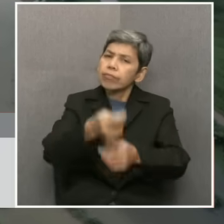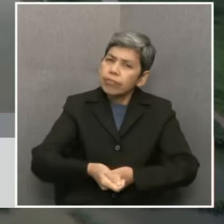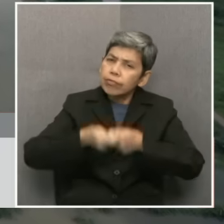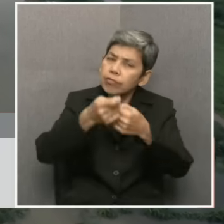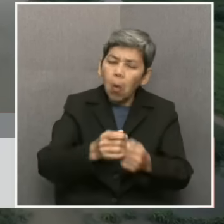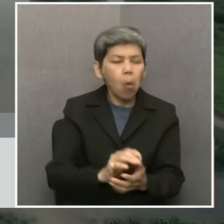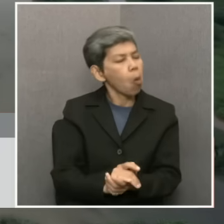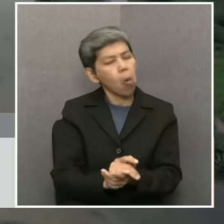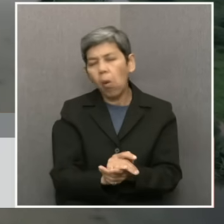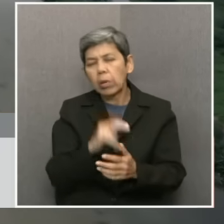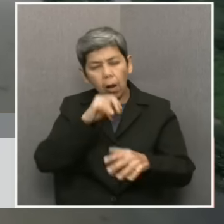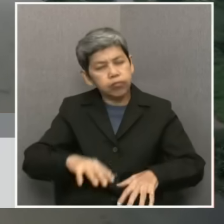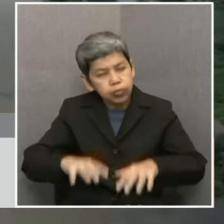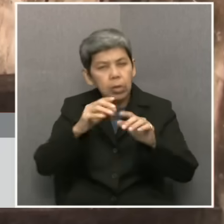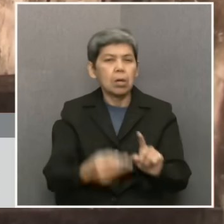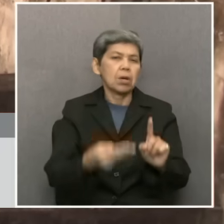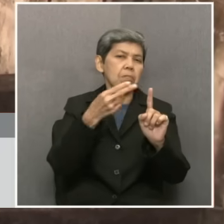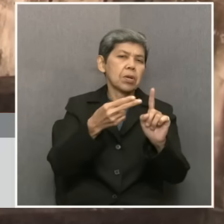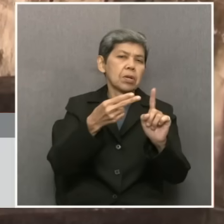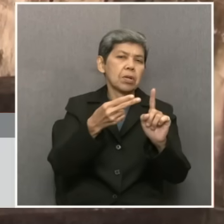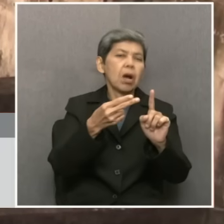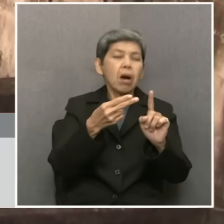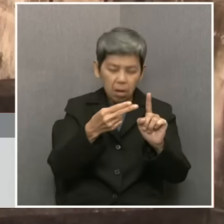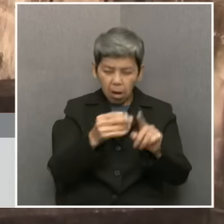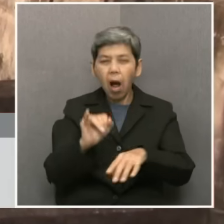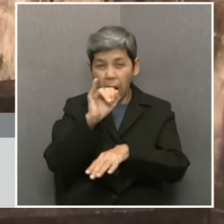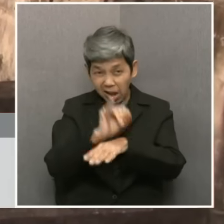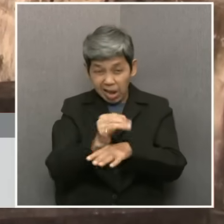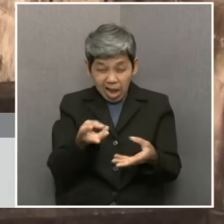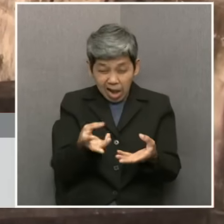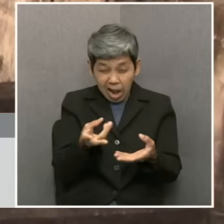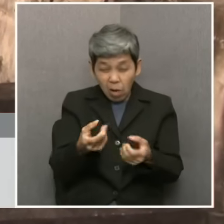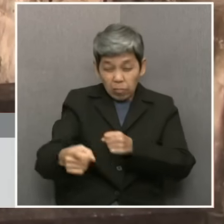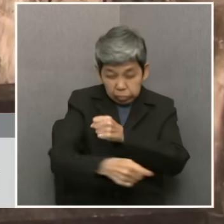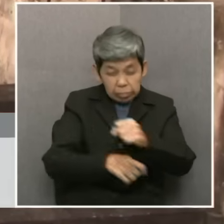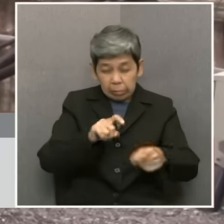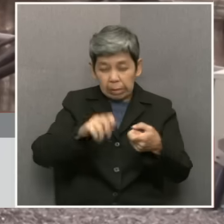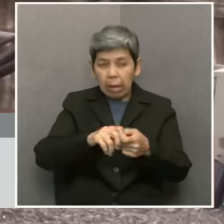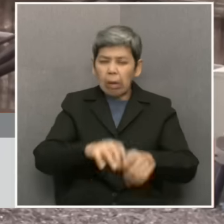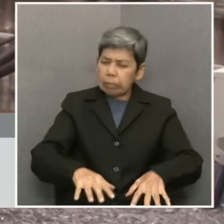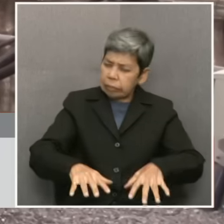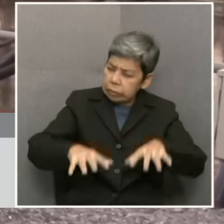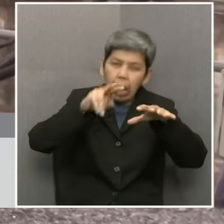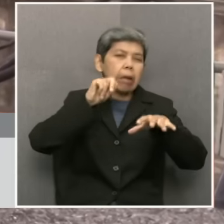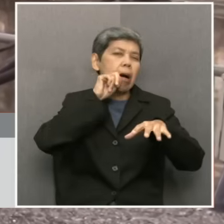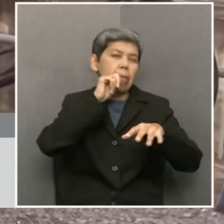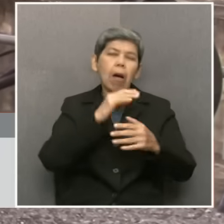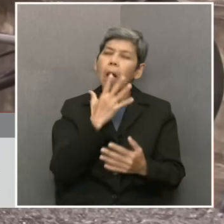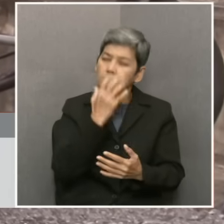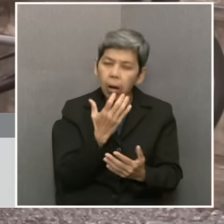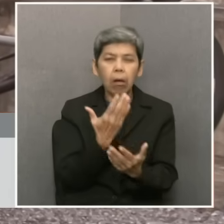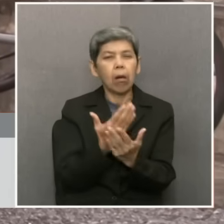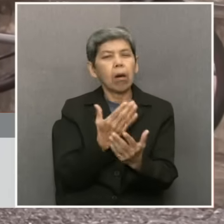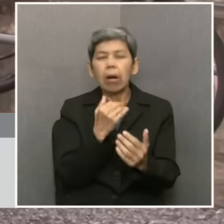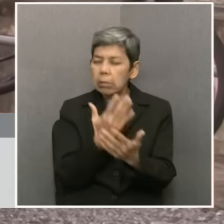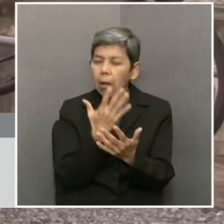10,000ไร่นะคะพื้นที่หนาข้าวได้รับผลกระทบคาดว่าจะได้รับความเสียหายไม่ต่ำกว่า 5,000ไร่ตอนนี้